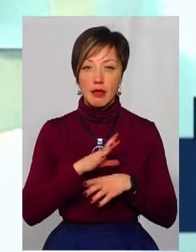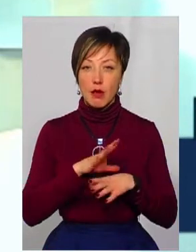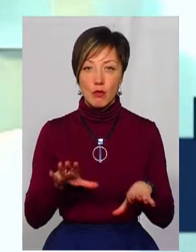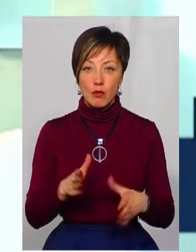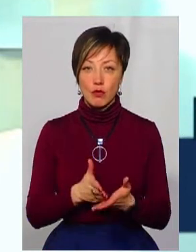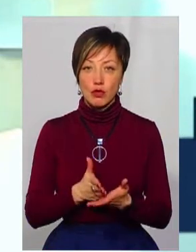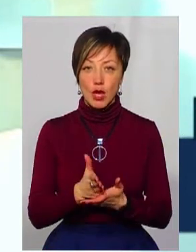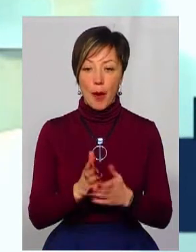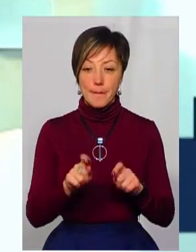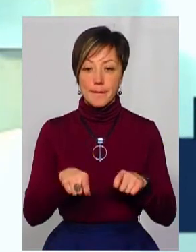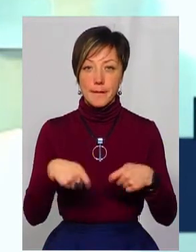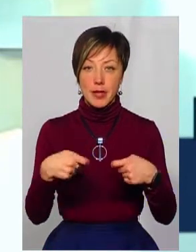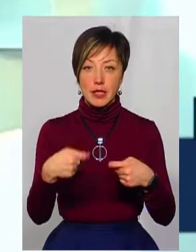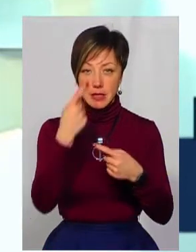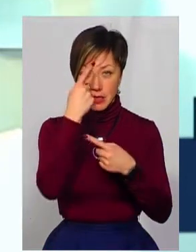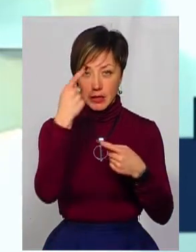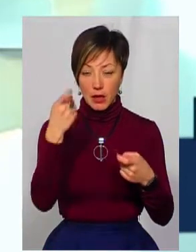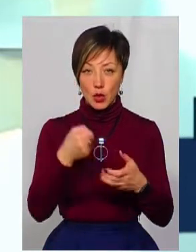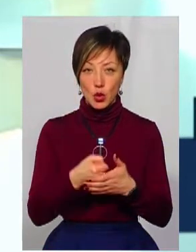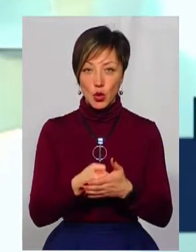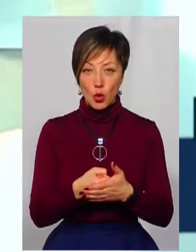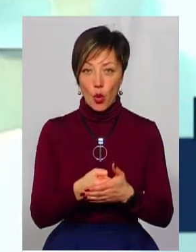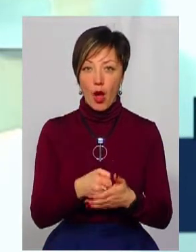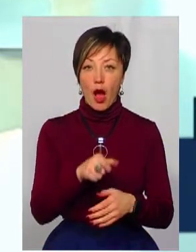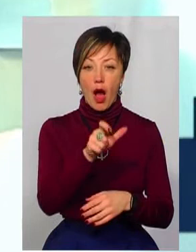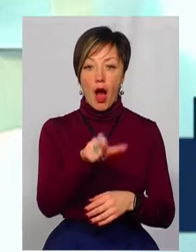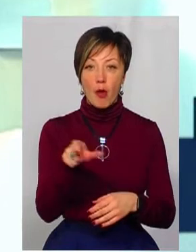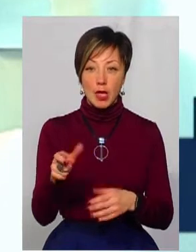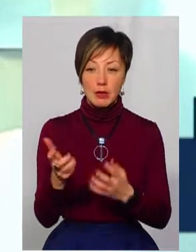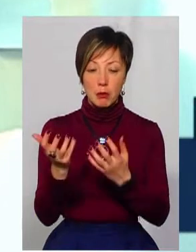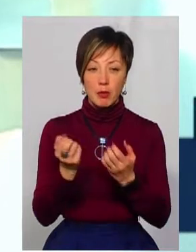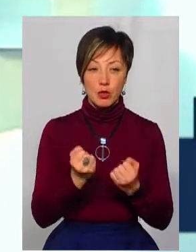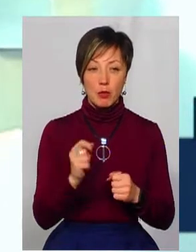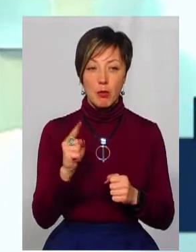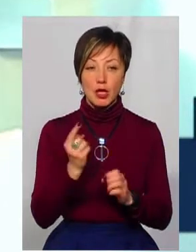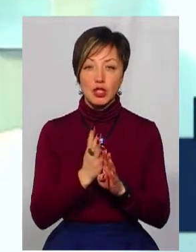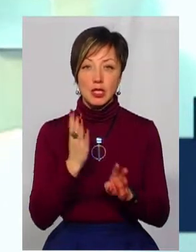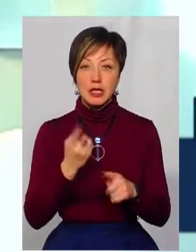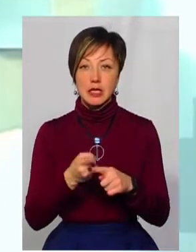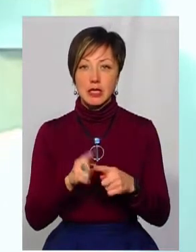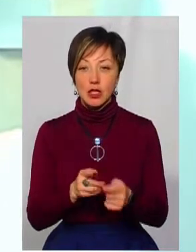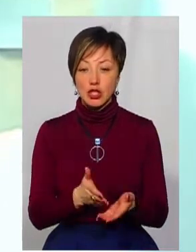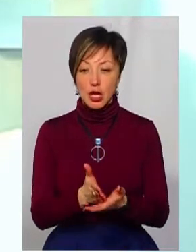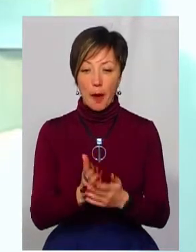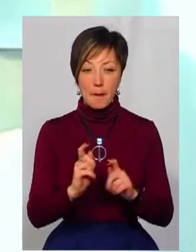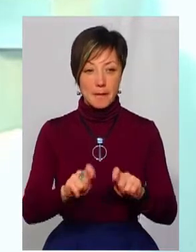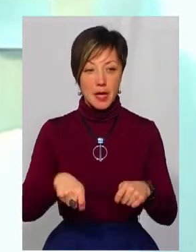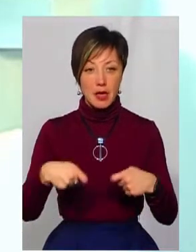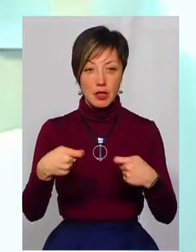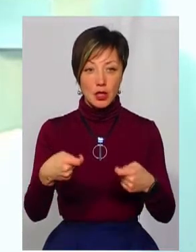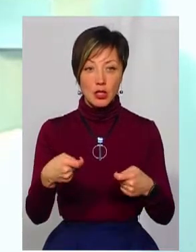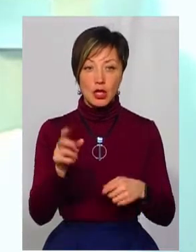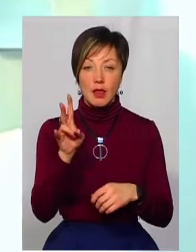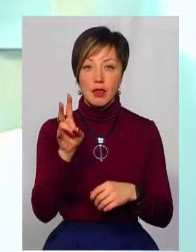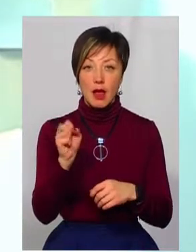шлях подачі сигналу до абонентських приймачів. Тобто, першочергово, це був шлях передачі